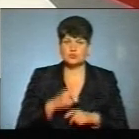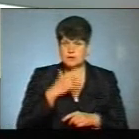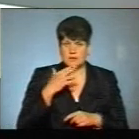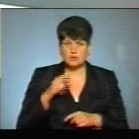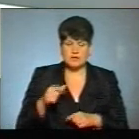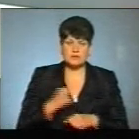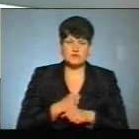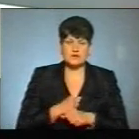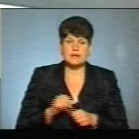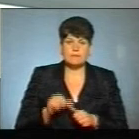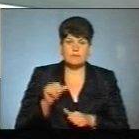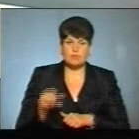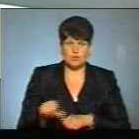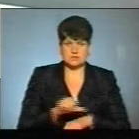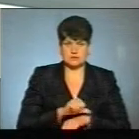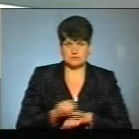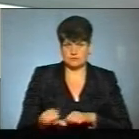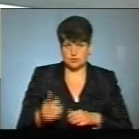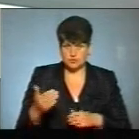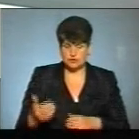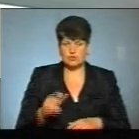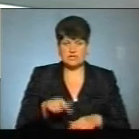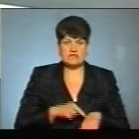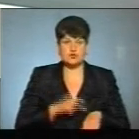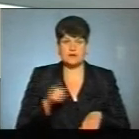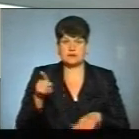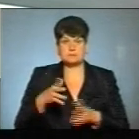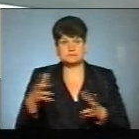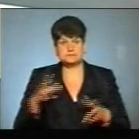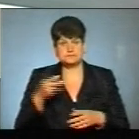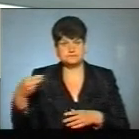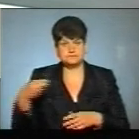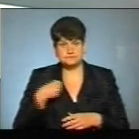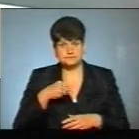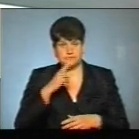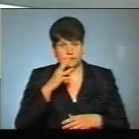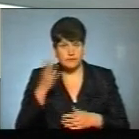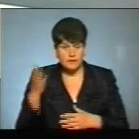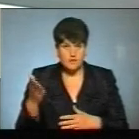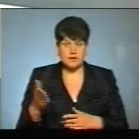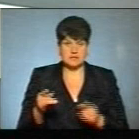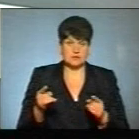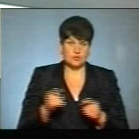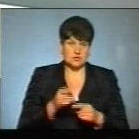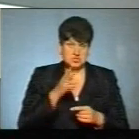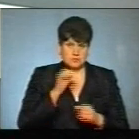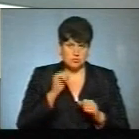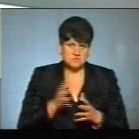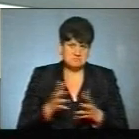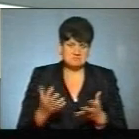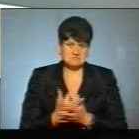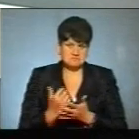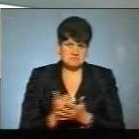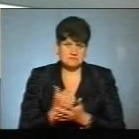за межами своїх країн. Там, де людина відчувала, що краще оплачувана робота, що нам за короткий період часу зможе значно більше